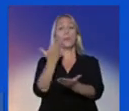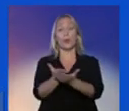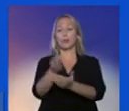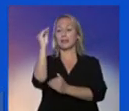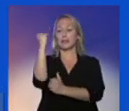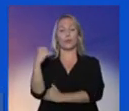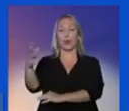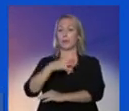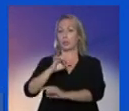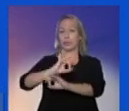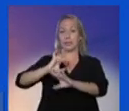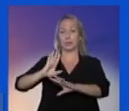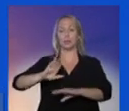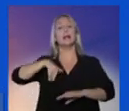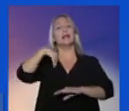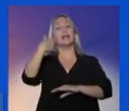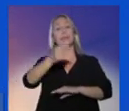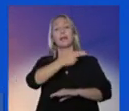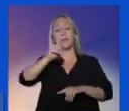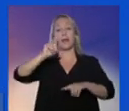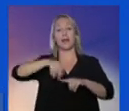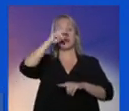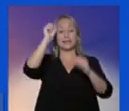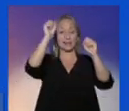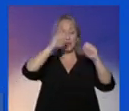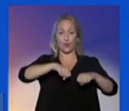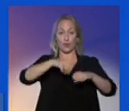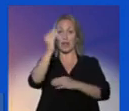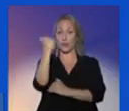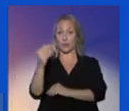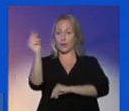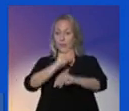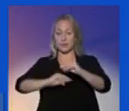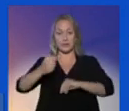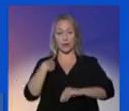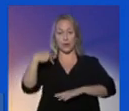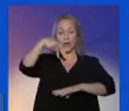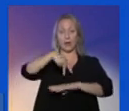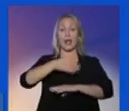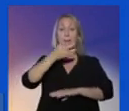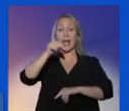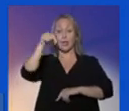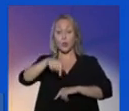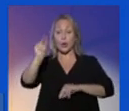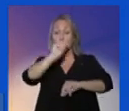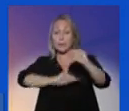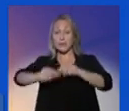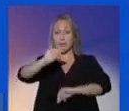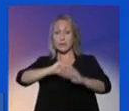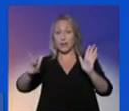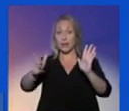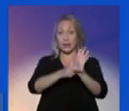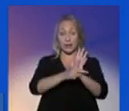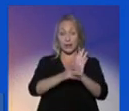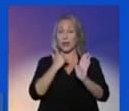και όταν ψηφίσαμε τελικά για την ίδια τη συμφωνία στη Βουλή. Και είχα πει ότι αν η συμφωνία ψηφιστεί και κυρωθεί, είναι μια συμφωνία που πάρα πολύ